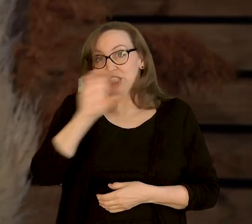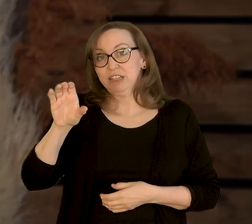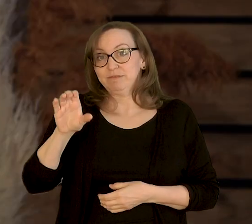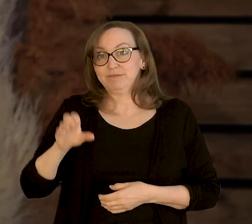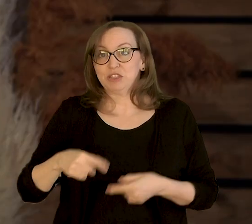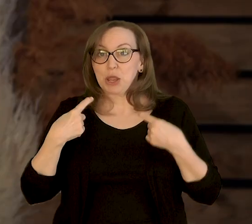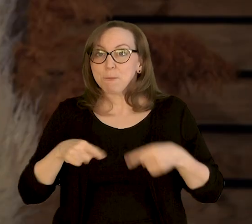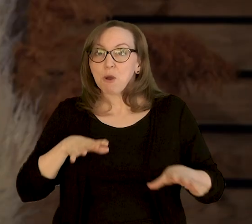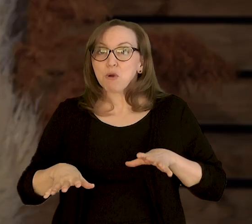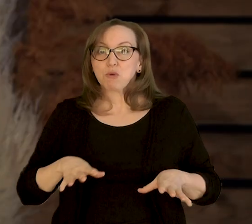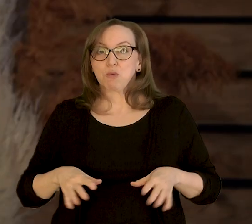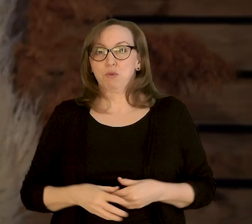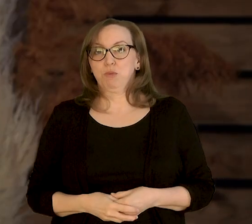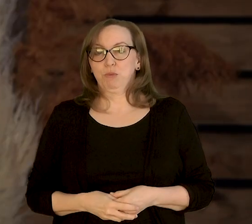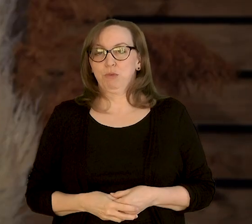ruchu.